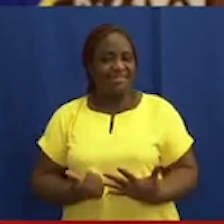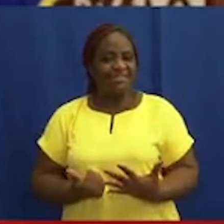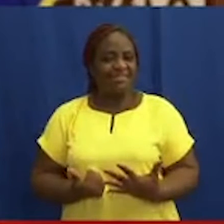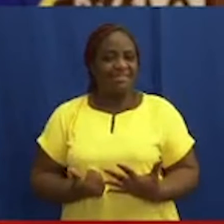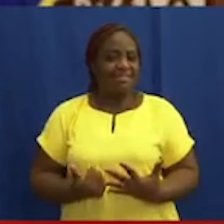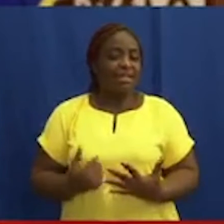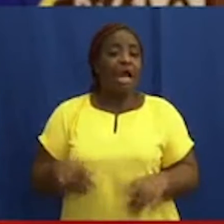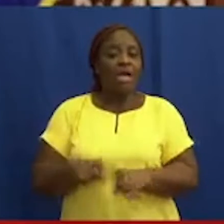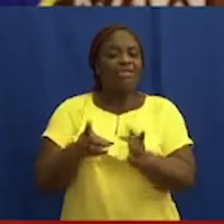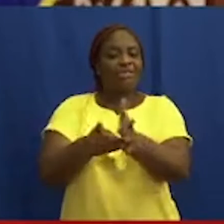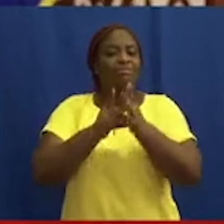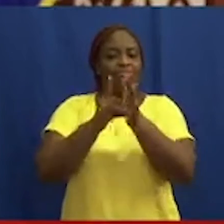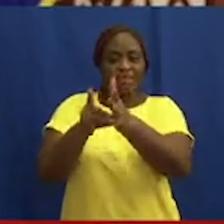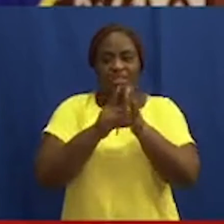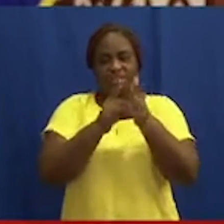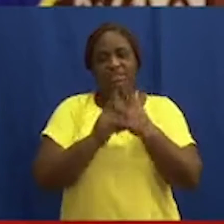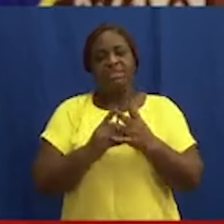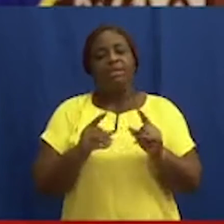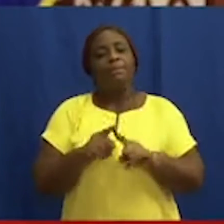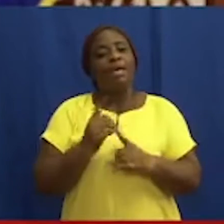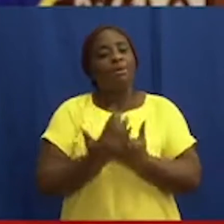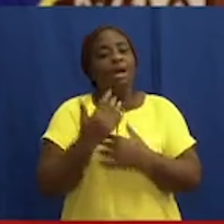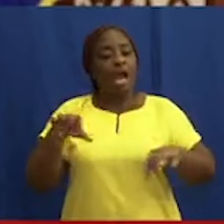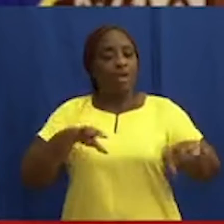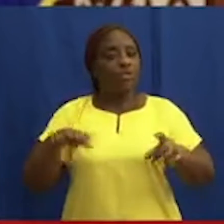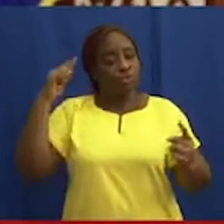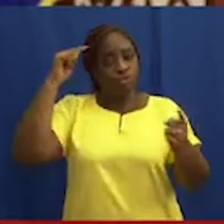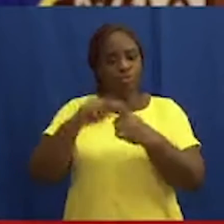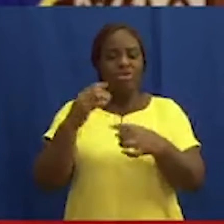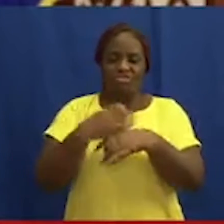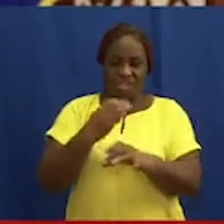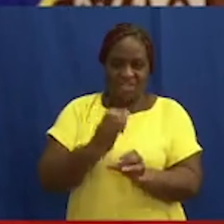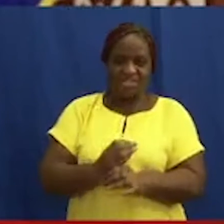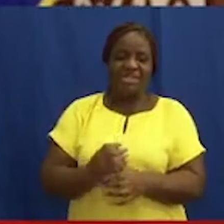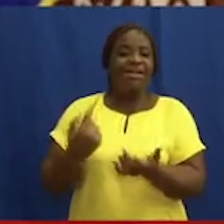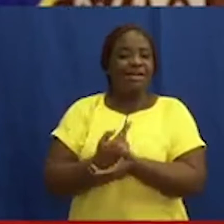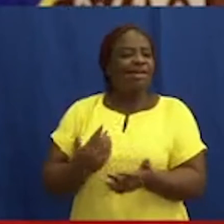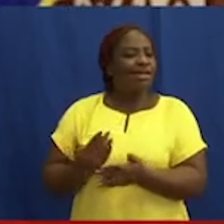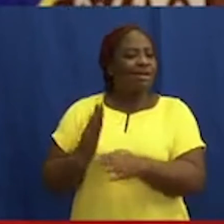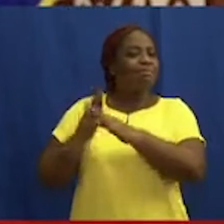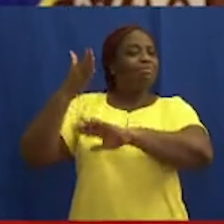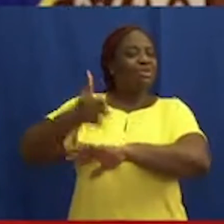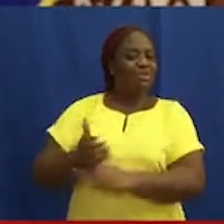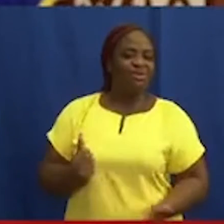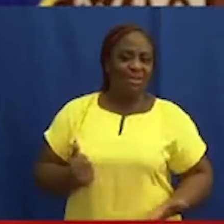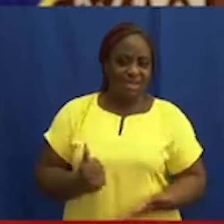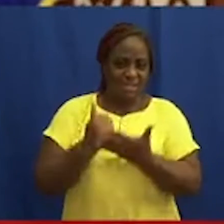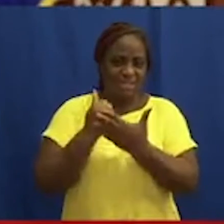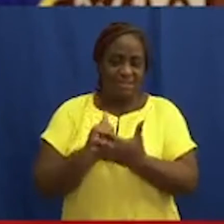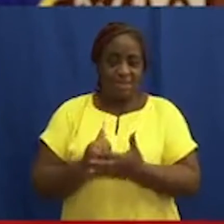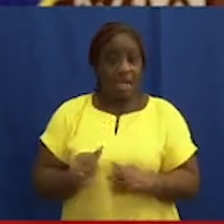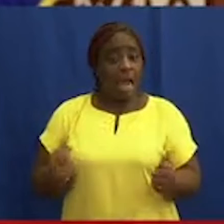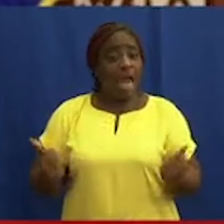sun samu matsala na hawan ainihin dollar ko kuma kudaden kasashen waje, wanda dukkan